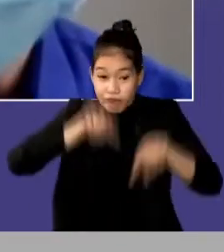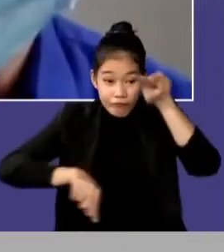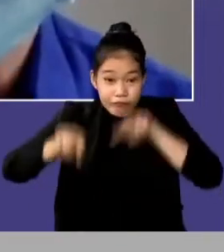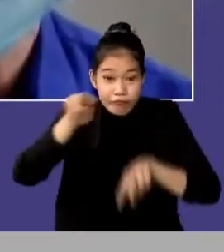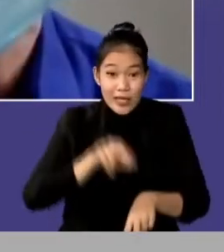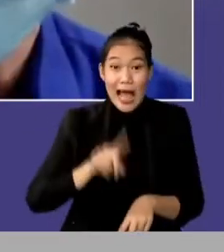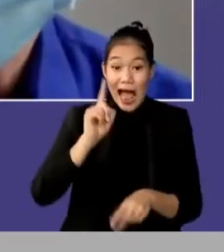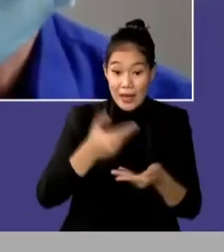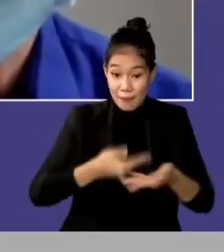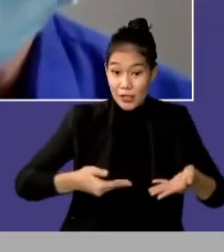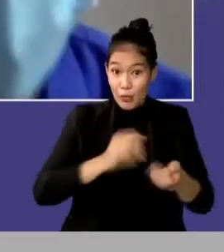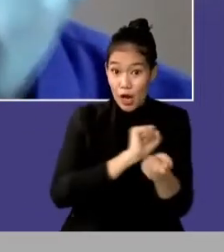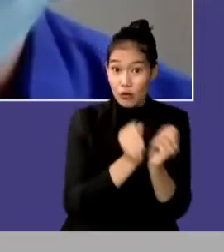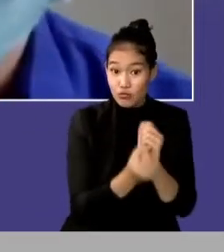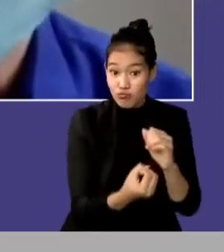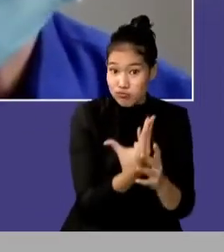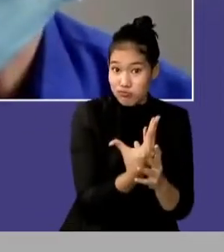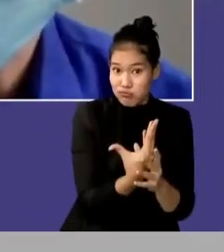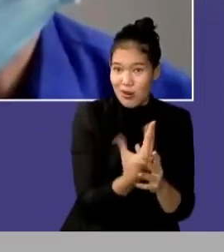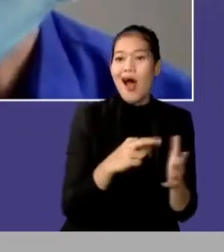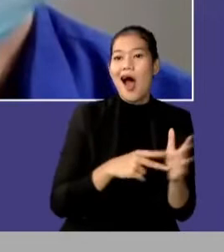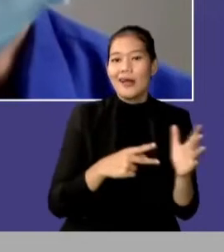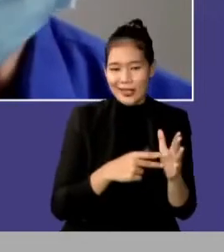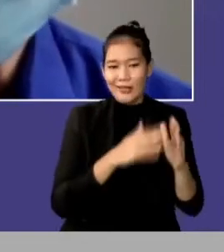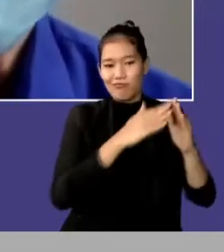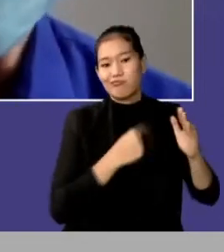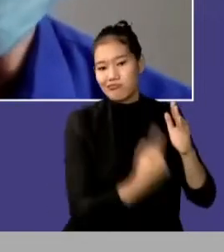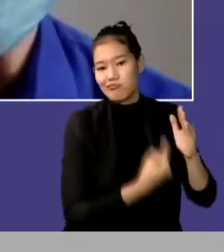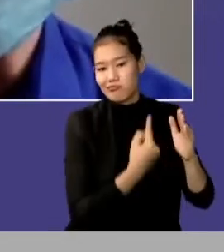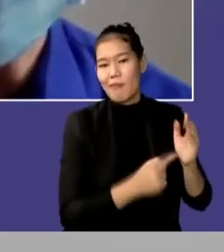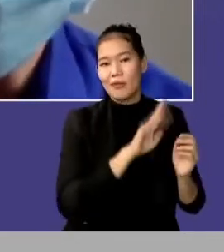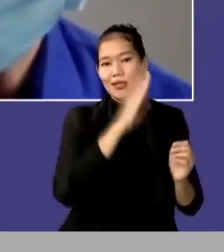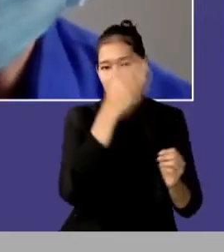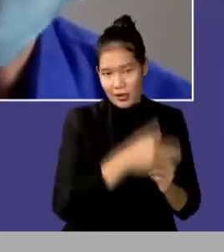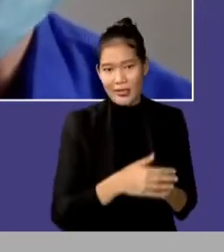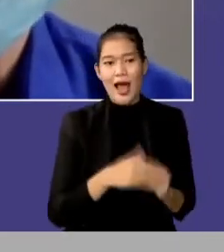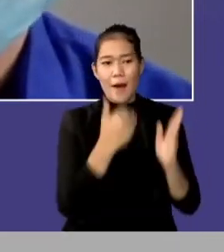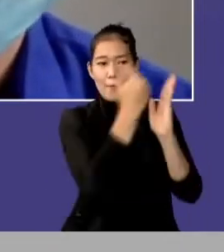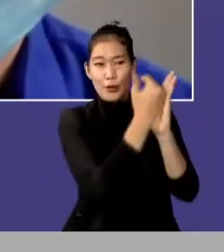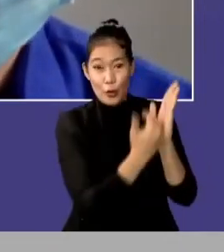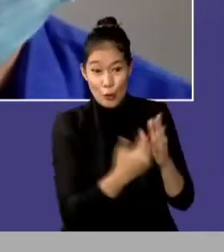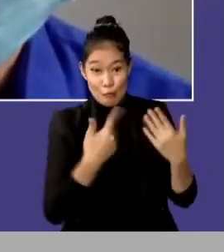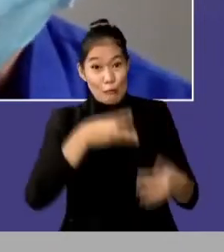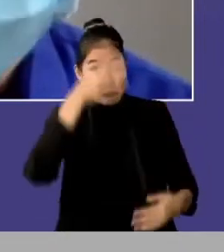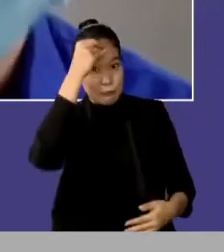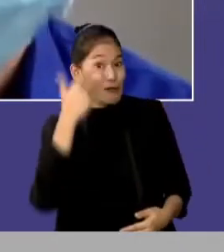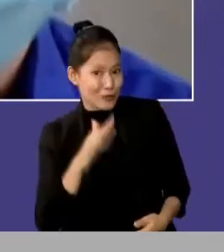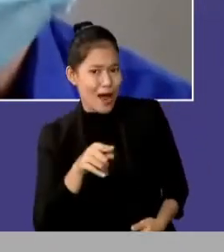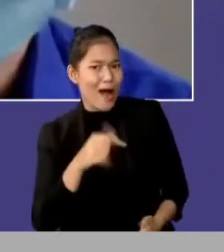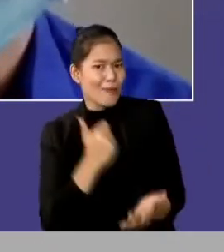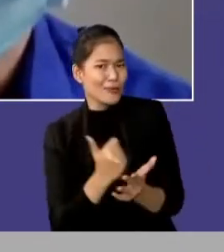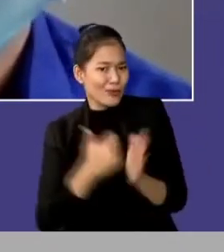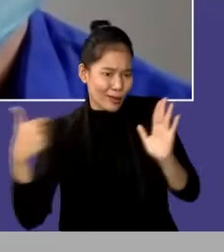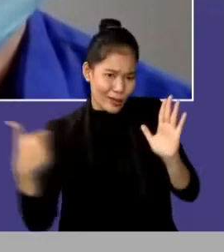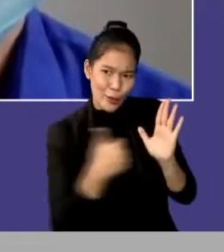satu saja peristiwa bocor yang ada di isolasi 14 Hari jadi protokol-protokol umum yang sudah kita kenal itu yang